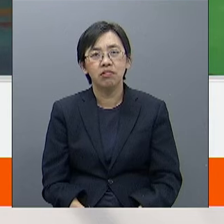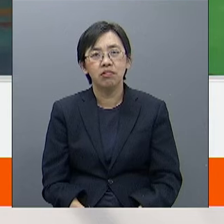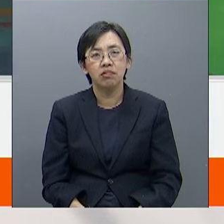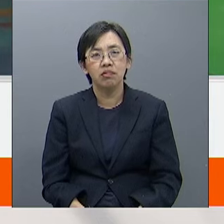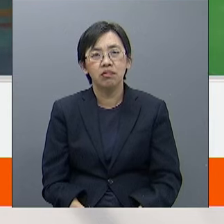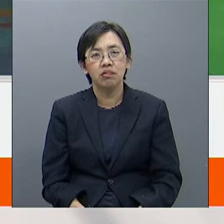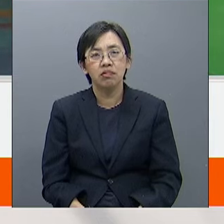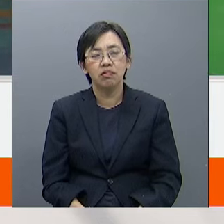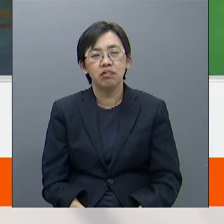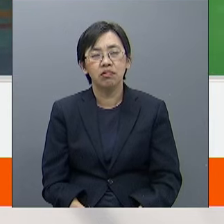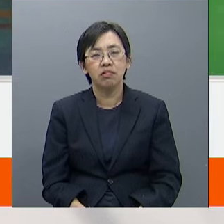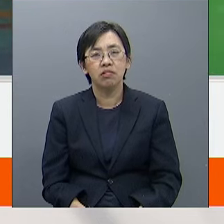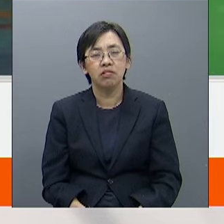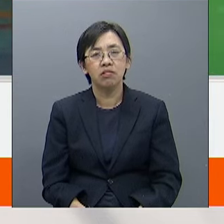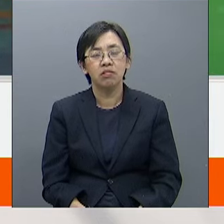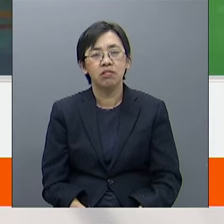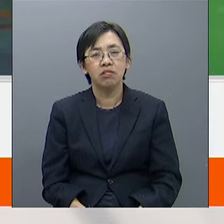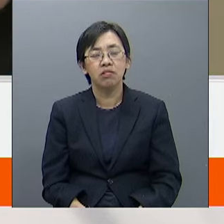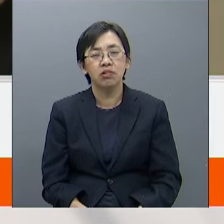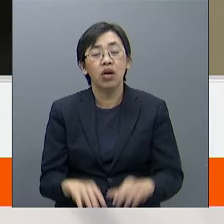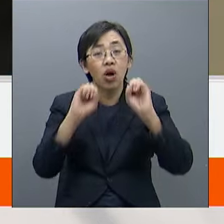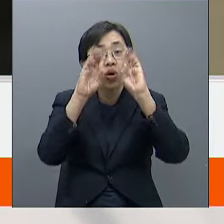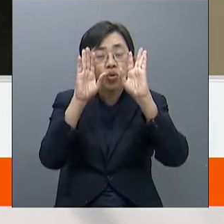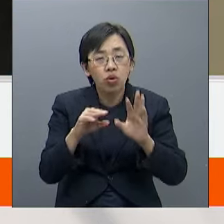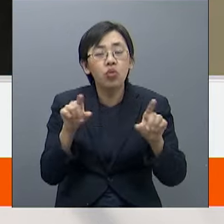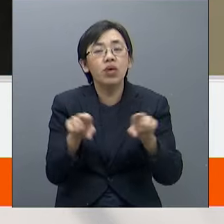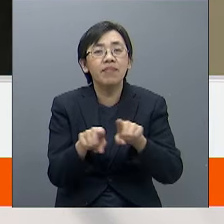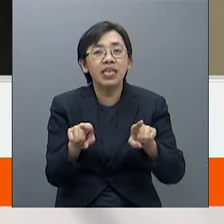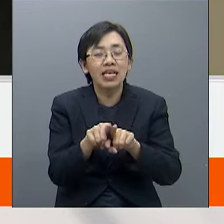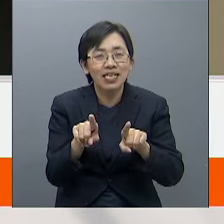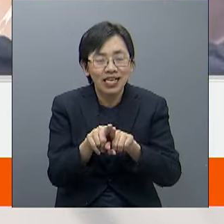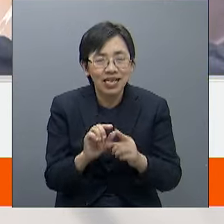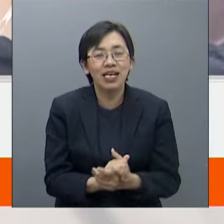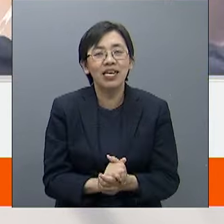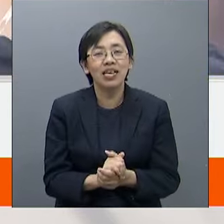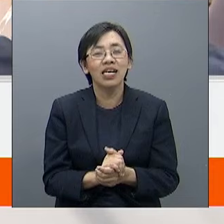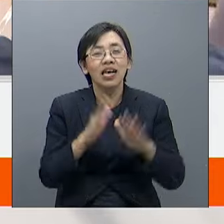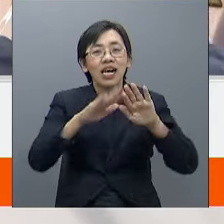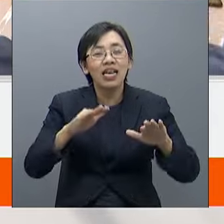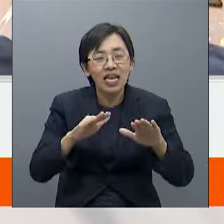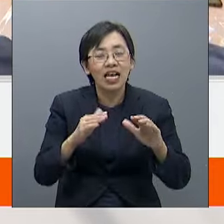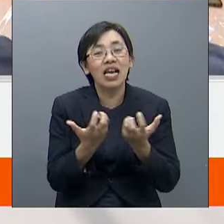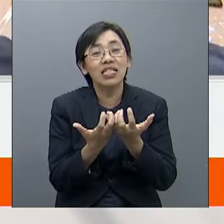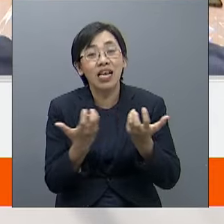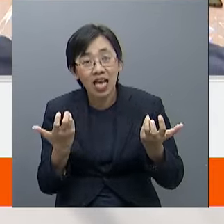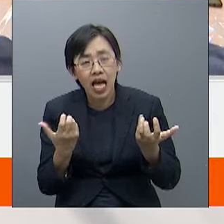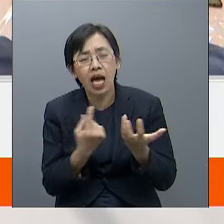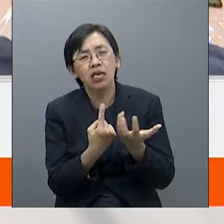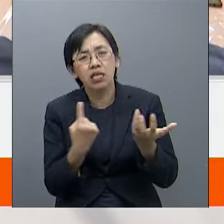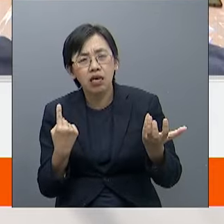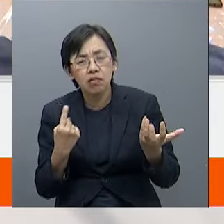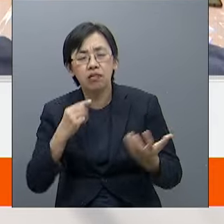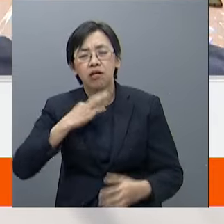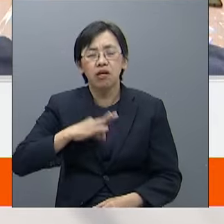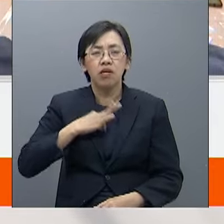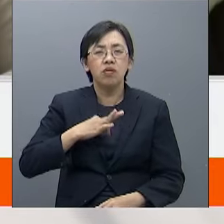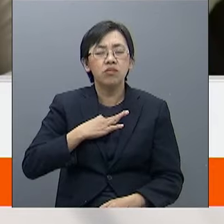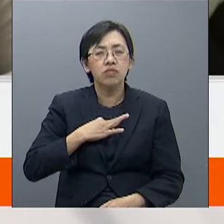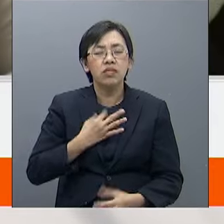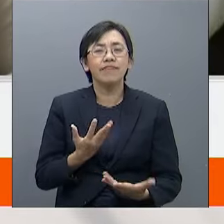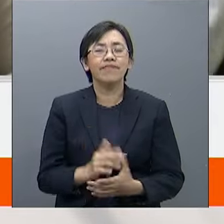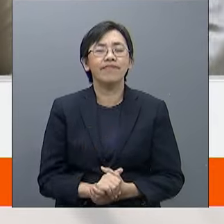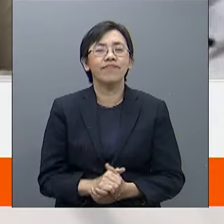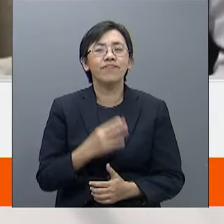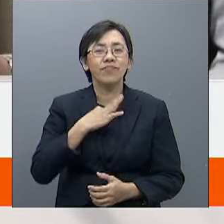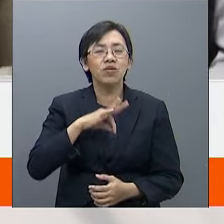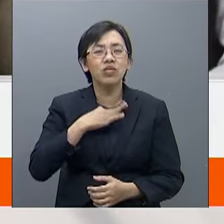คุณครูเนี่ยหมอคิดว่าก็คล้ายๆกันเลยค่ะเด็กที่แยกตัวเด็กที่แบบรู้สึกว่าเพื่อนเหมือนกับไม่